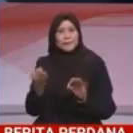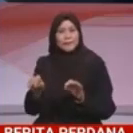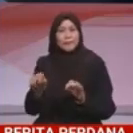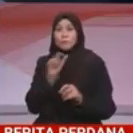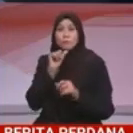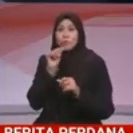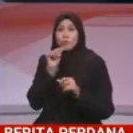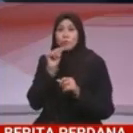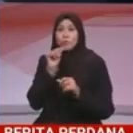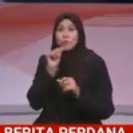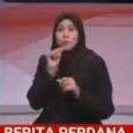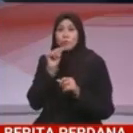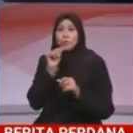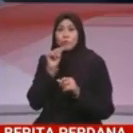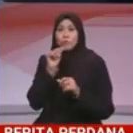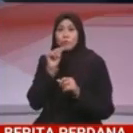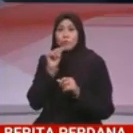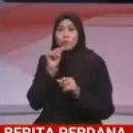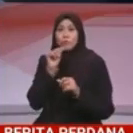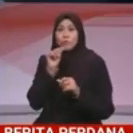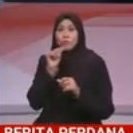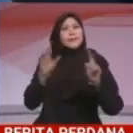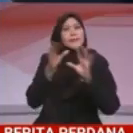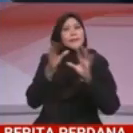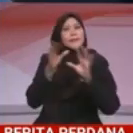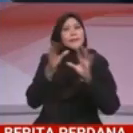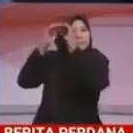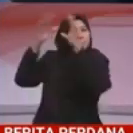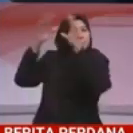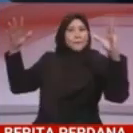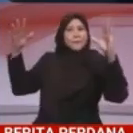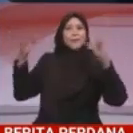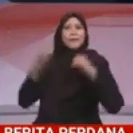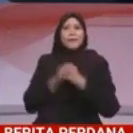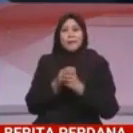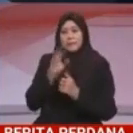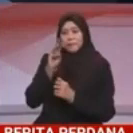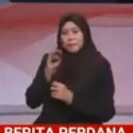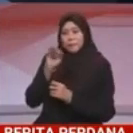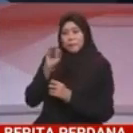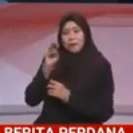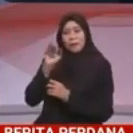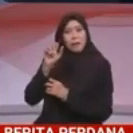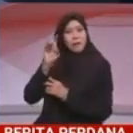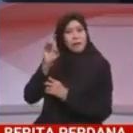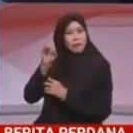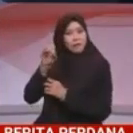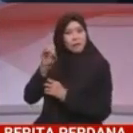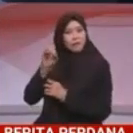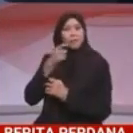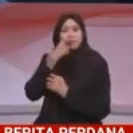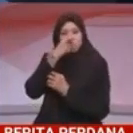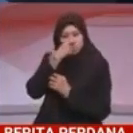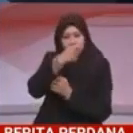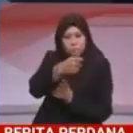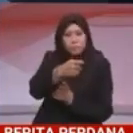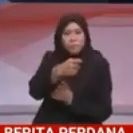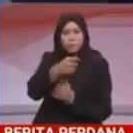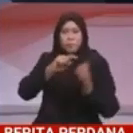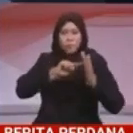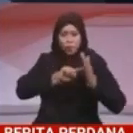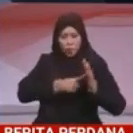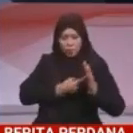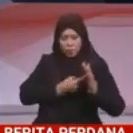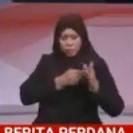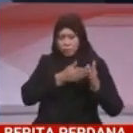cerita sebenar, cerita fiksyen, tapi olahan cerita Mima Land ni sangat-sangat menarik, membuatkan orang daripada mula